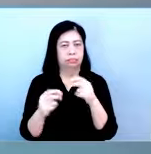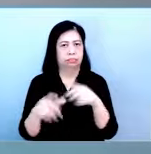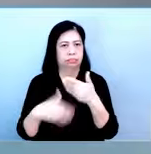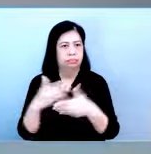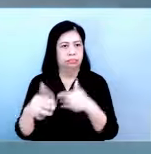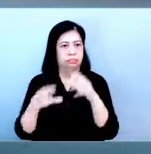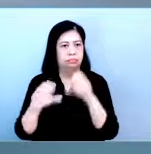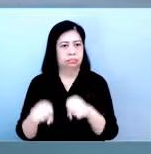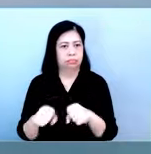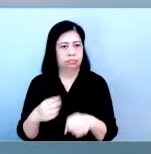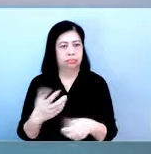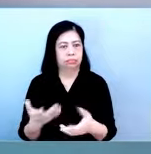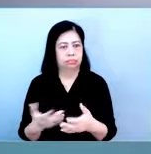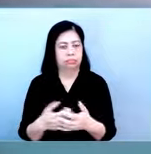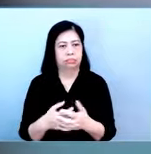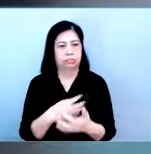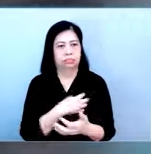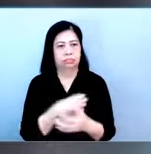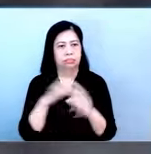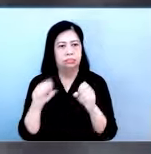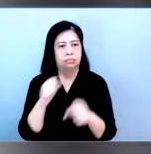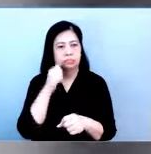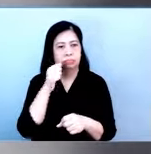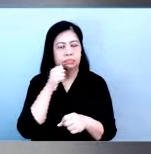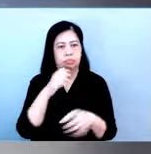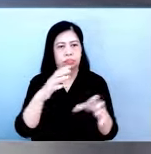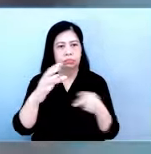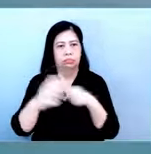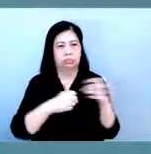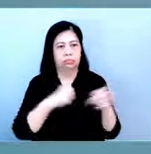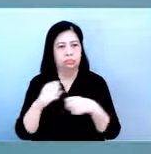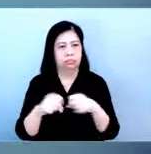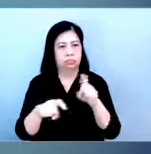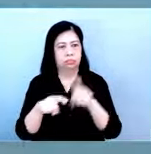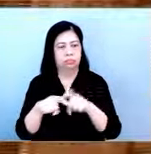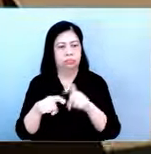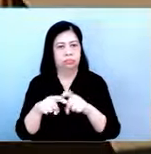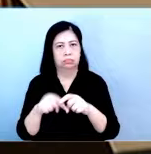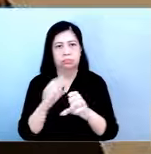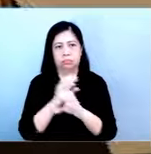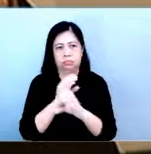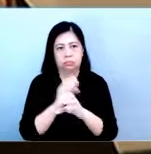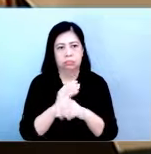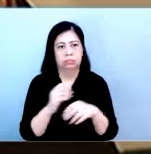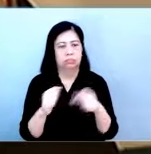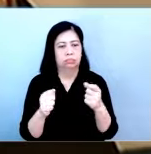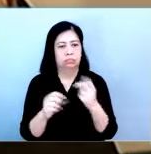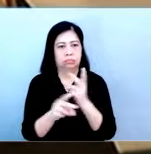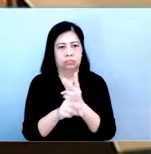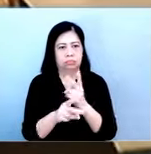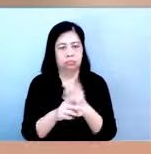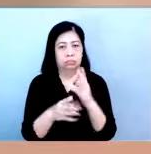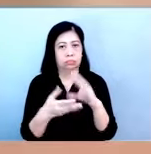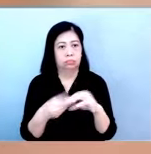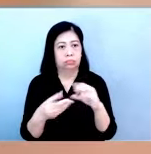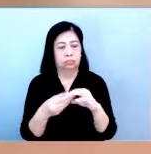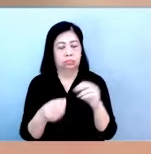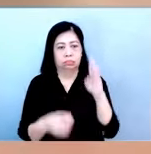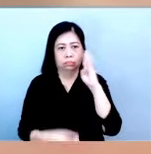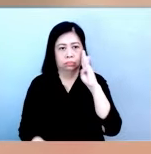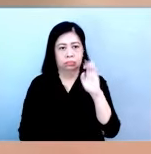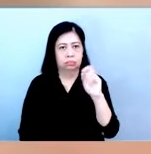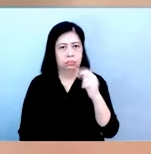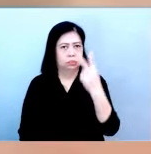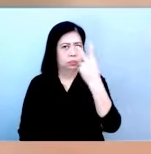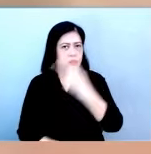ang mga otoridad para madakip ang babaeng tumatangay umano ng mga nirerentahan niyang sasakyan. Kwento ng isa sa mga biktimang si Beng. Dalawang araw